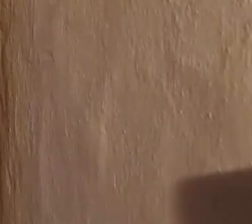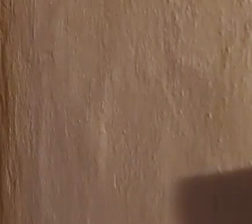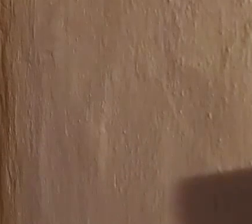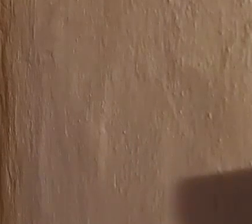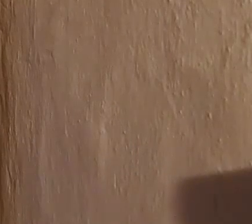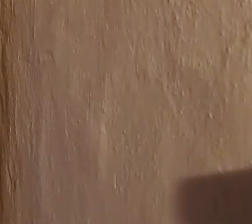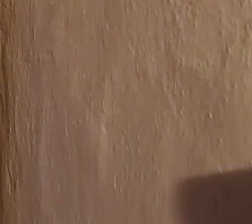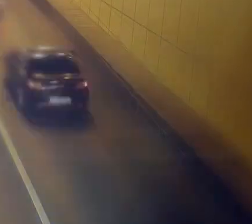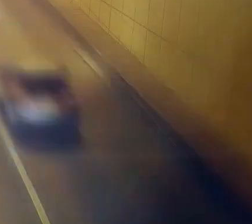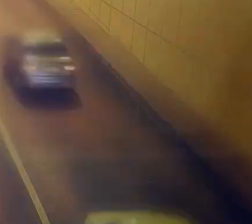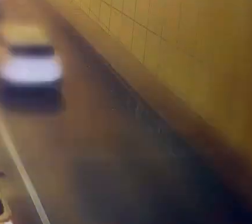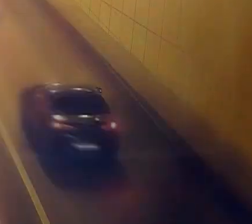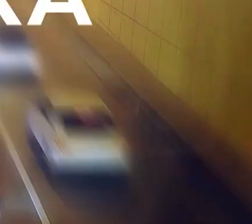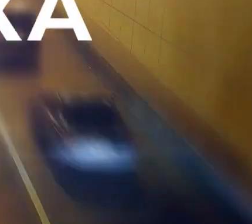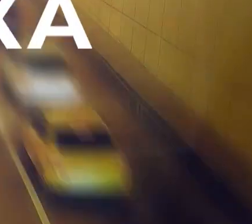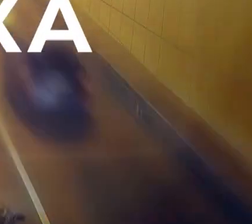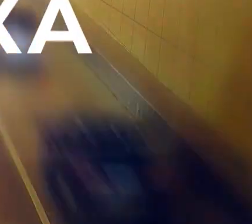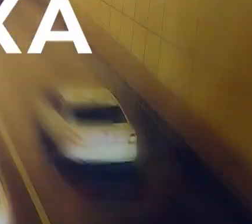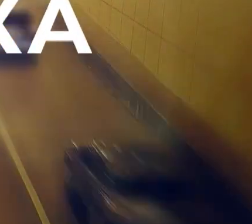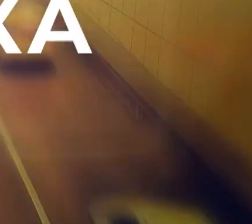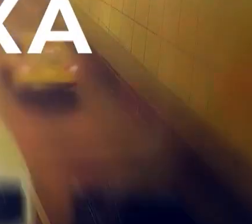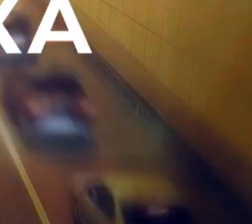ветер. Дух Святой.